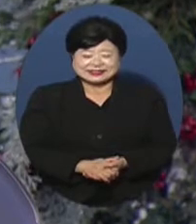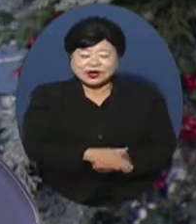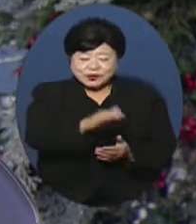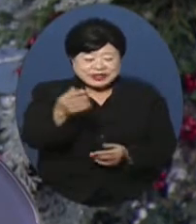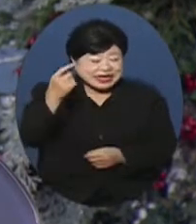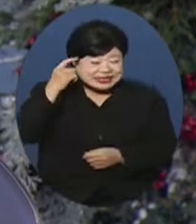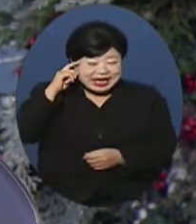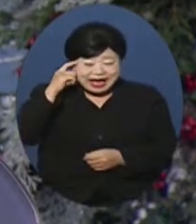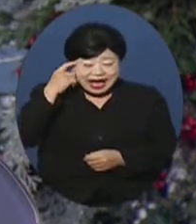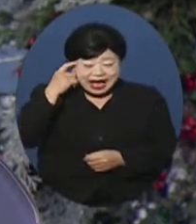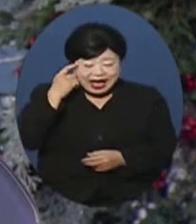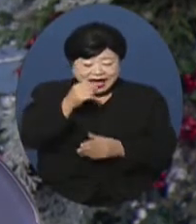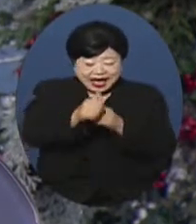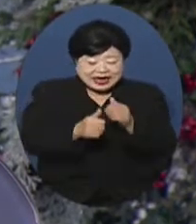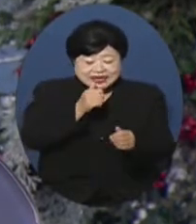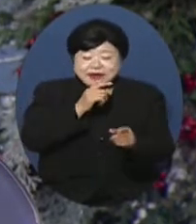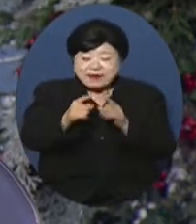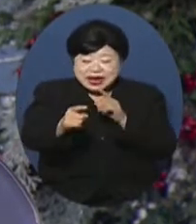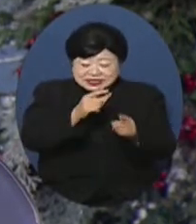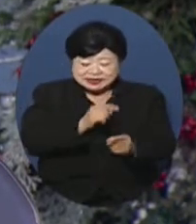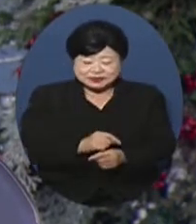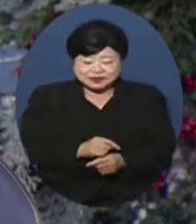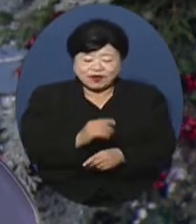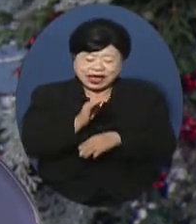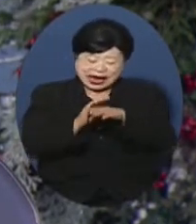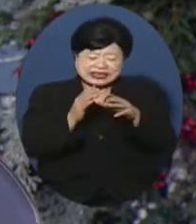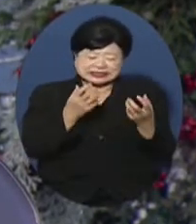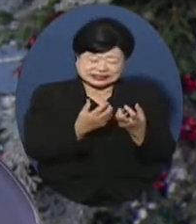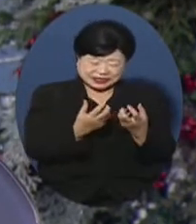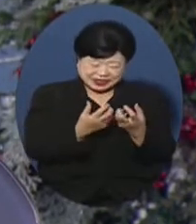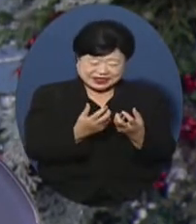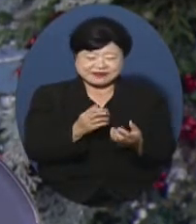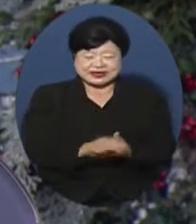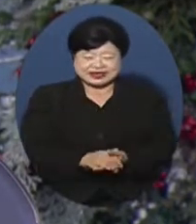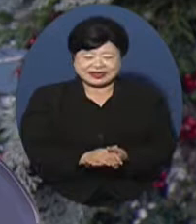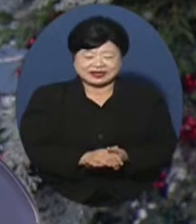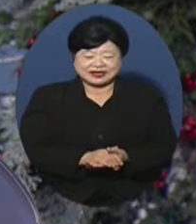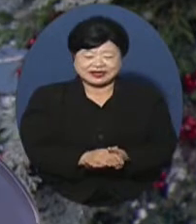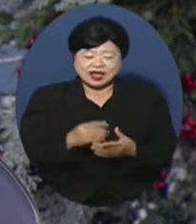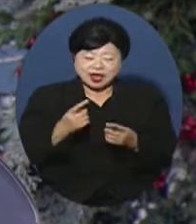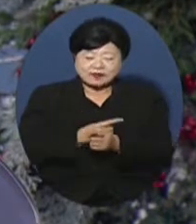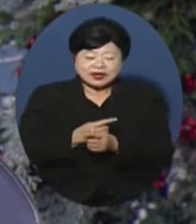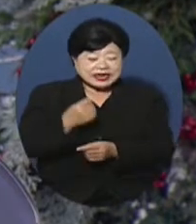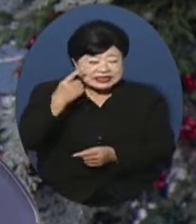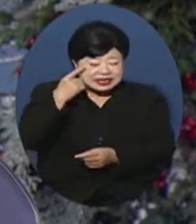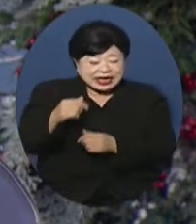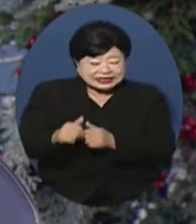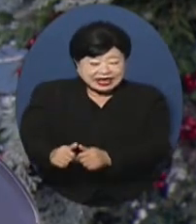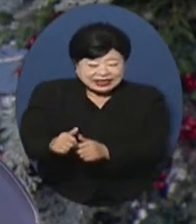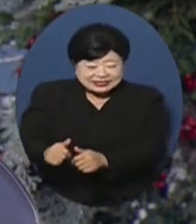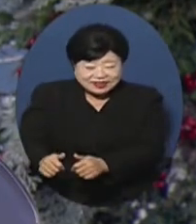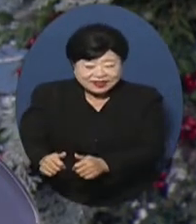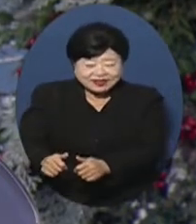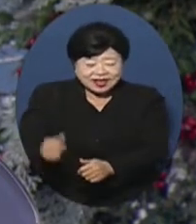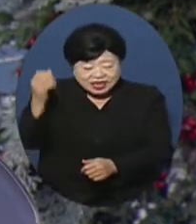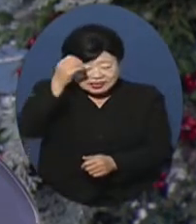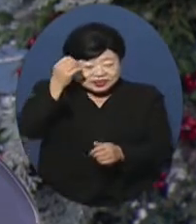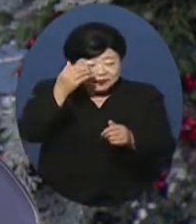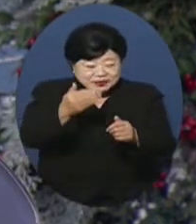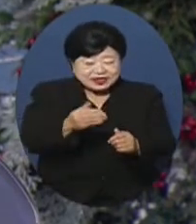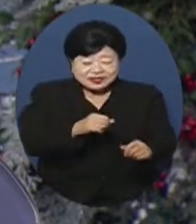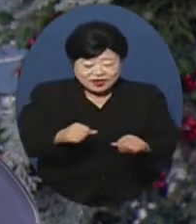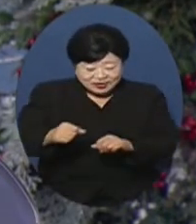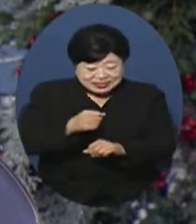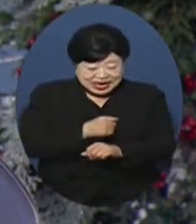우리의 생각은 하나님의 말씀으로 가득 채우면 그 변화된 생강을 따라서 생년 께 써야